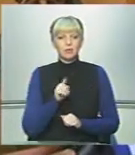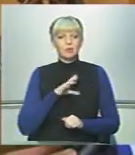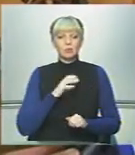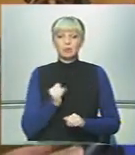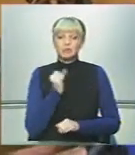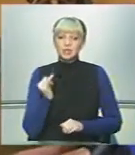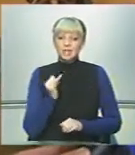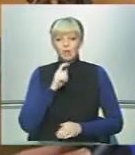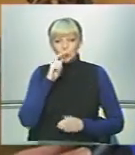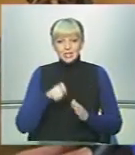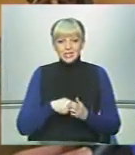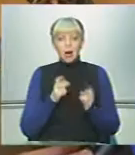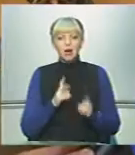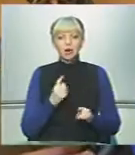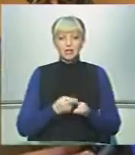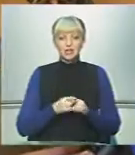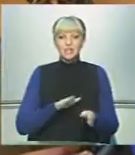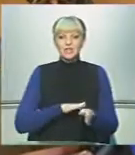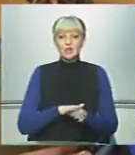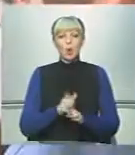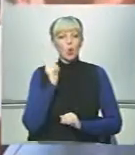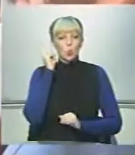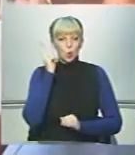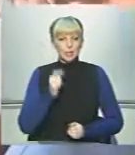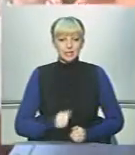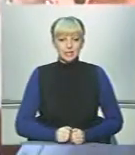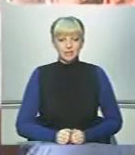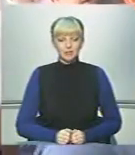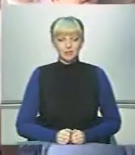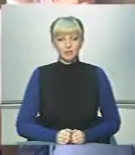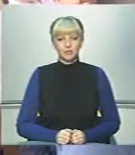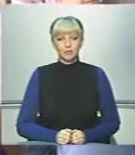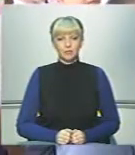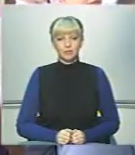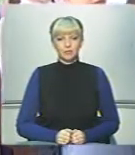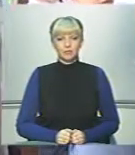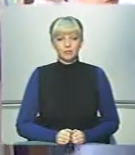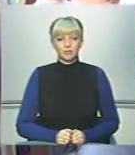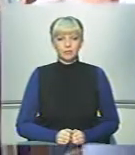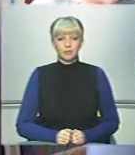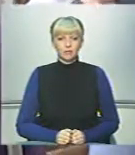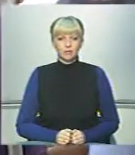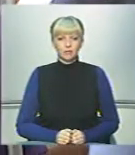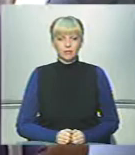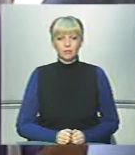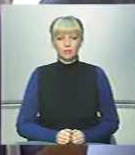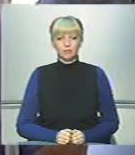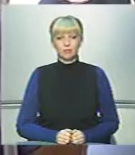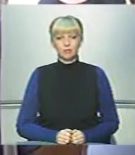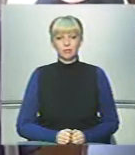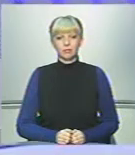дуже цікаво дізнатися, як це відбувалося колись. Марина Боличева, Андрій Бойчук, телеканал